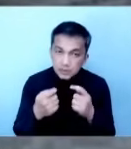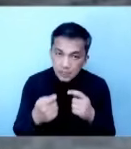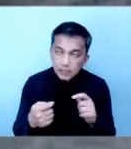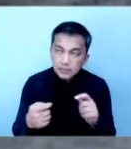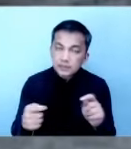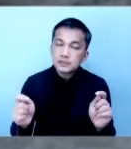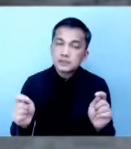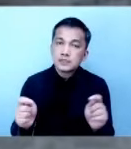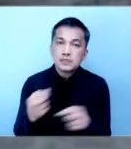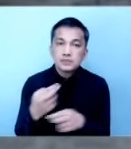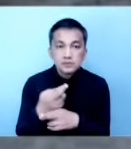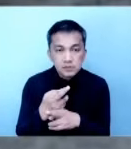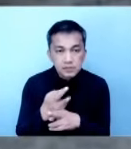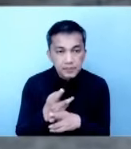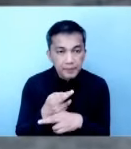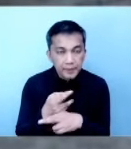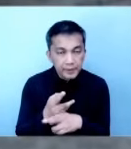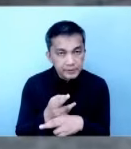repair po yung